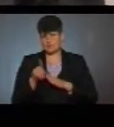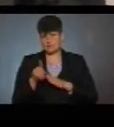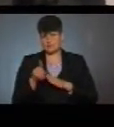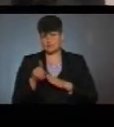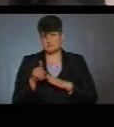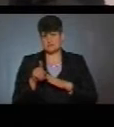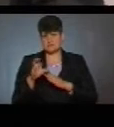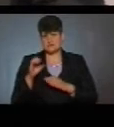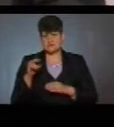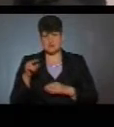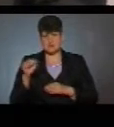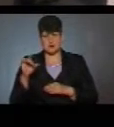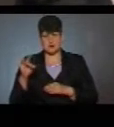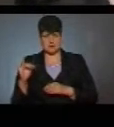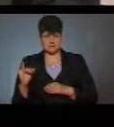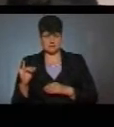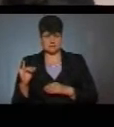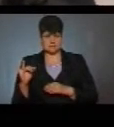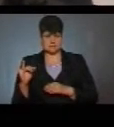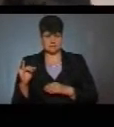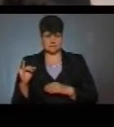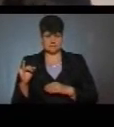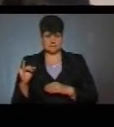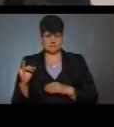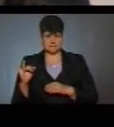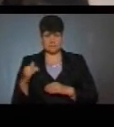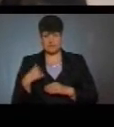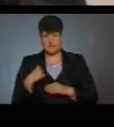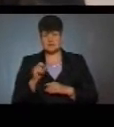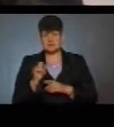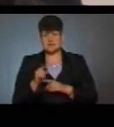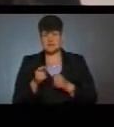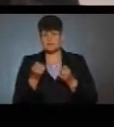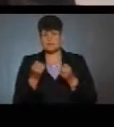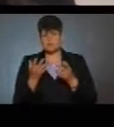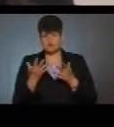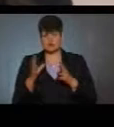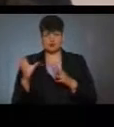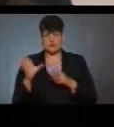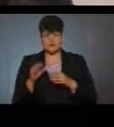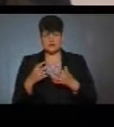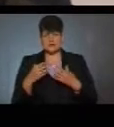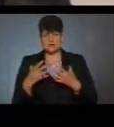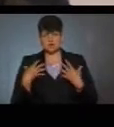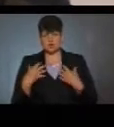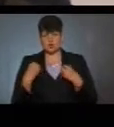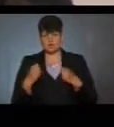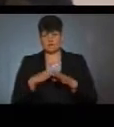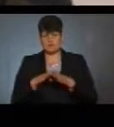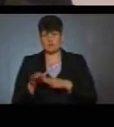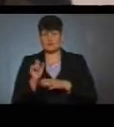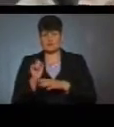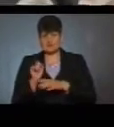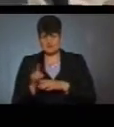цих сепарів. Ну, моє завдання просто, щоб всі були цілі, здорові, виконали наше бойове завдання,